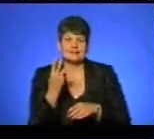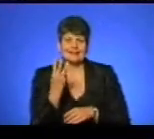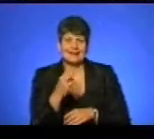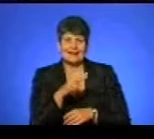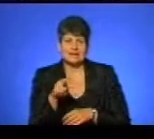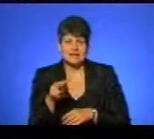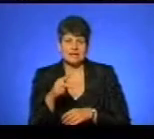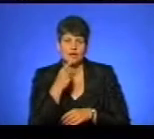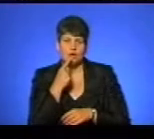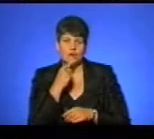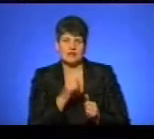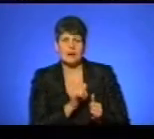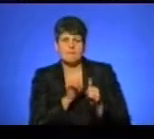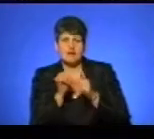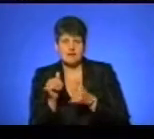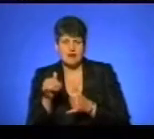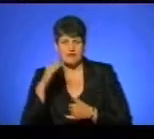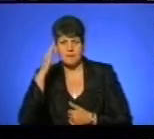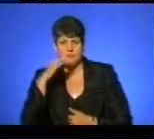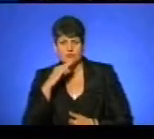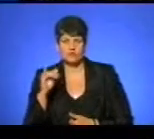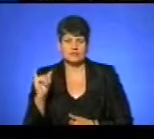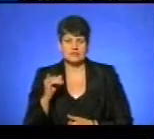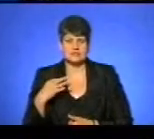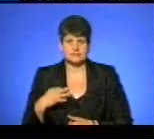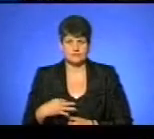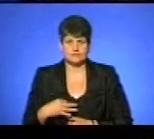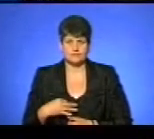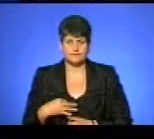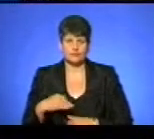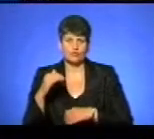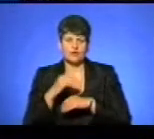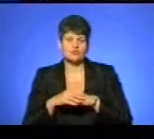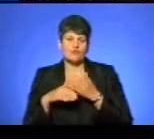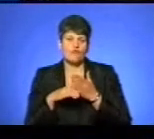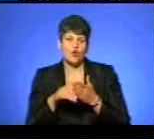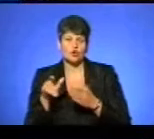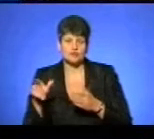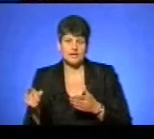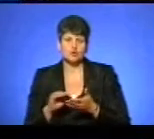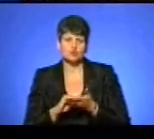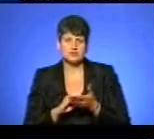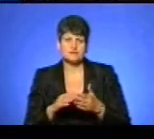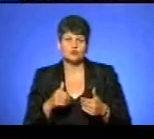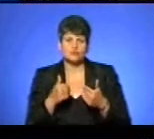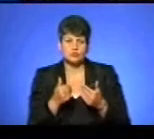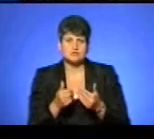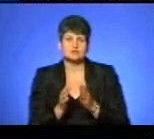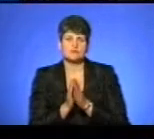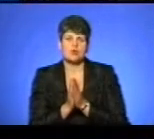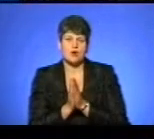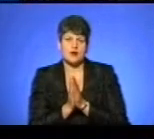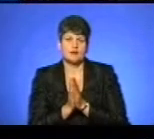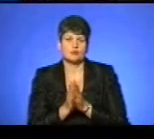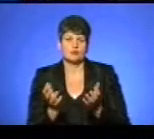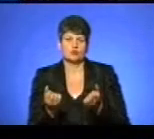крові для переливання батькові та сину. Увечері волонтери і журналісти звернулись до нас із проханням про порятунок тата і